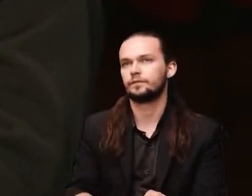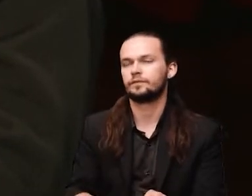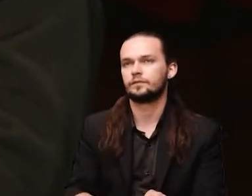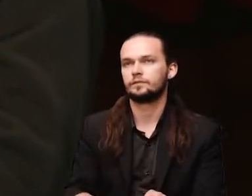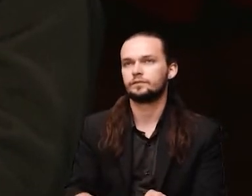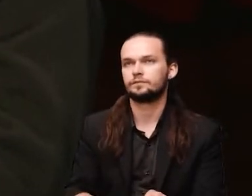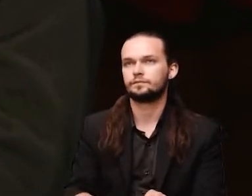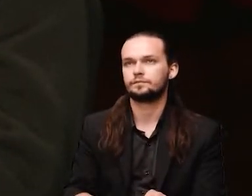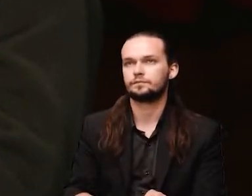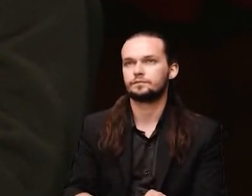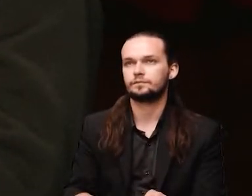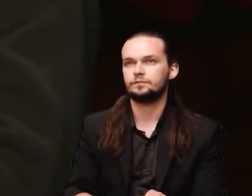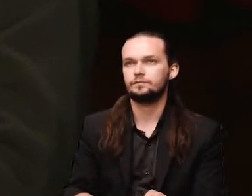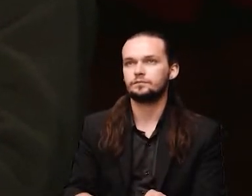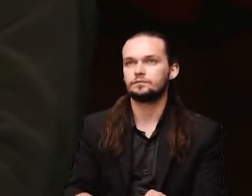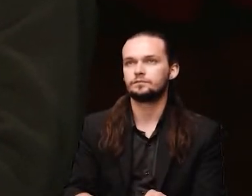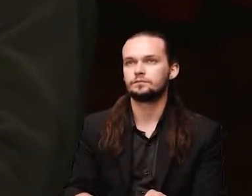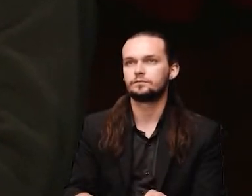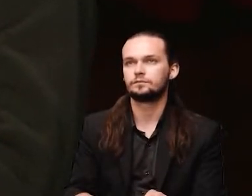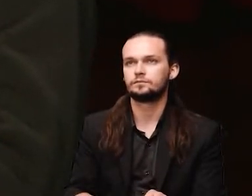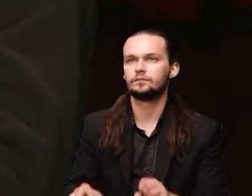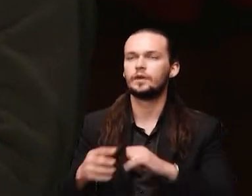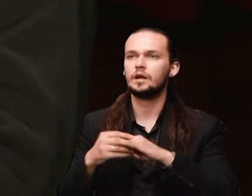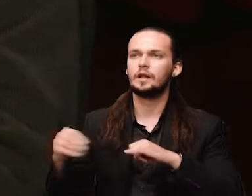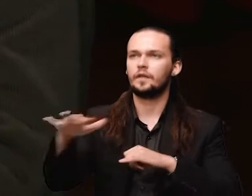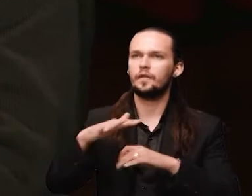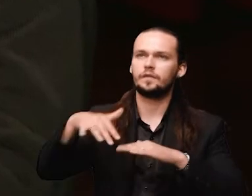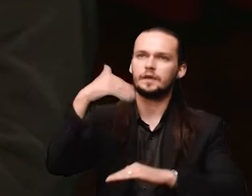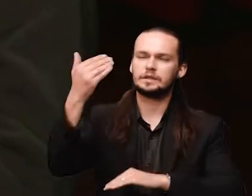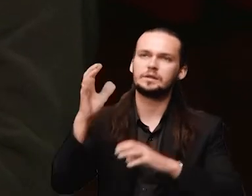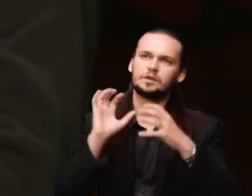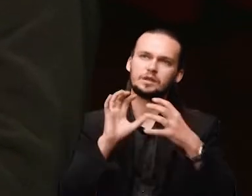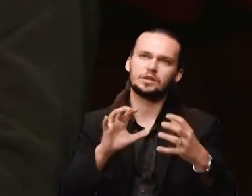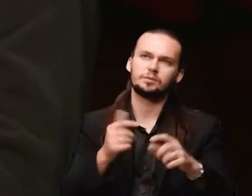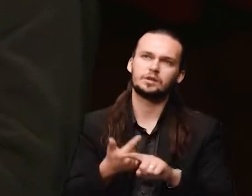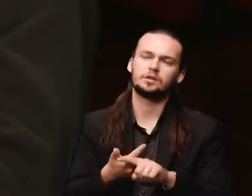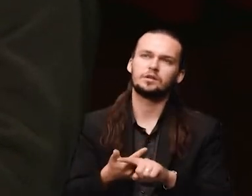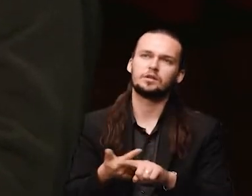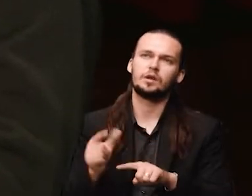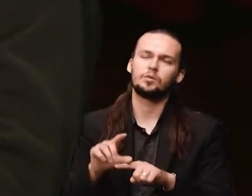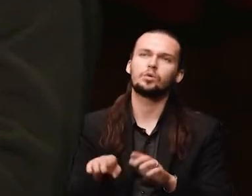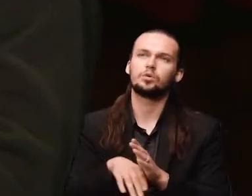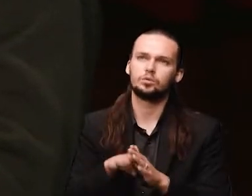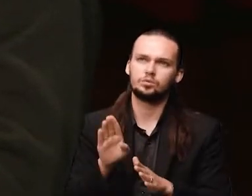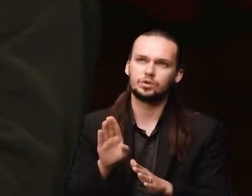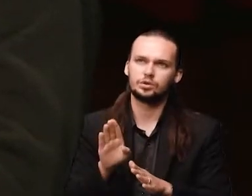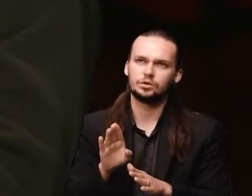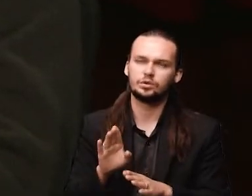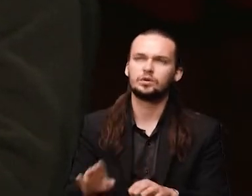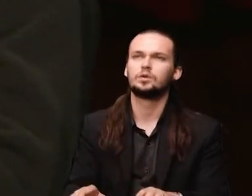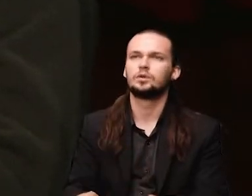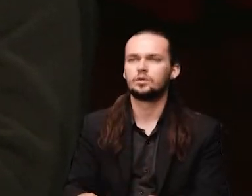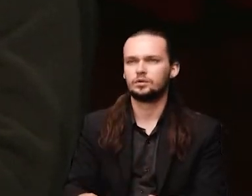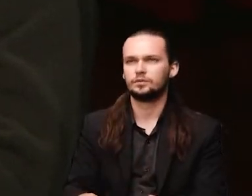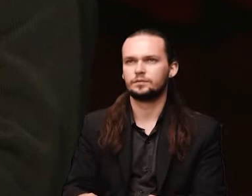наземный транспорт сейчас гораздо все-таки более выгоден в этом отношении. Но пока еще нет логистики движения этого транспорта с точки зрения, чтобы